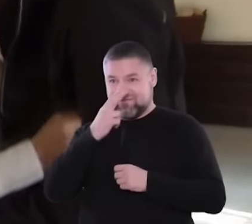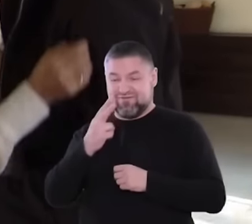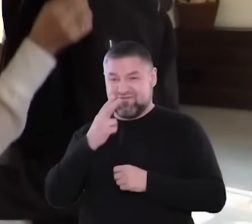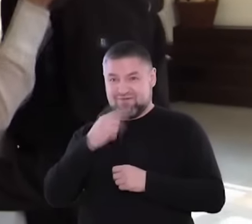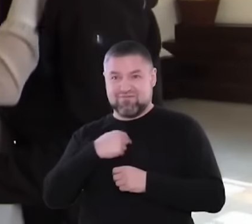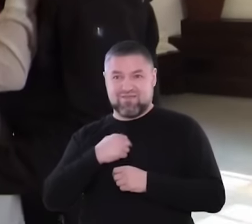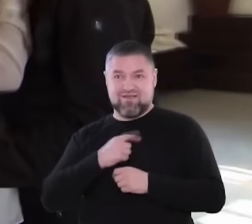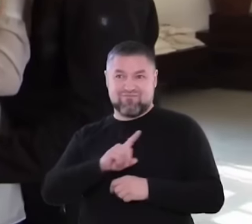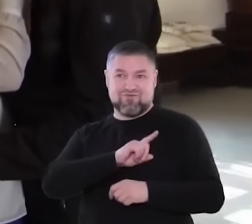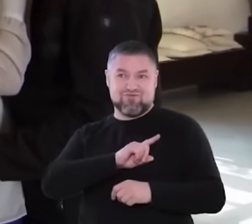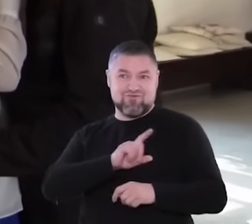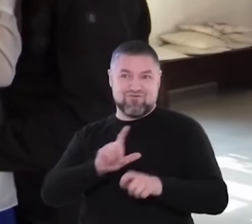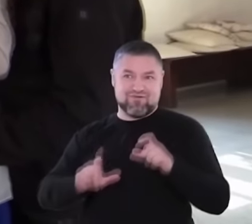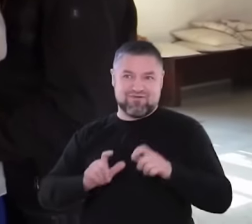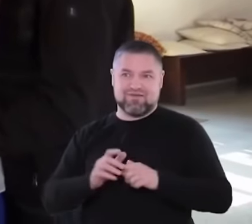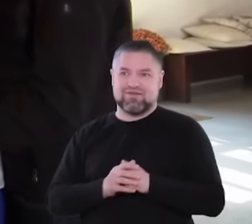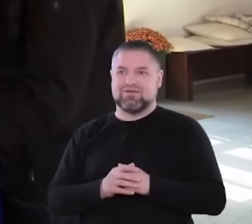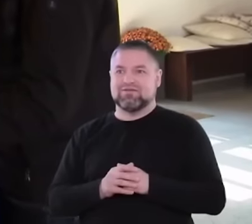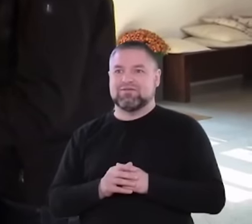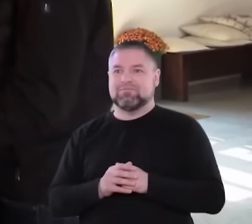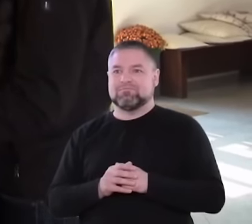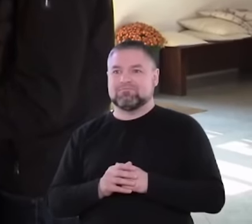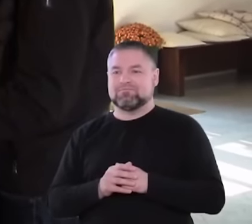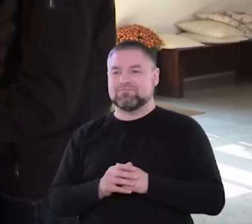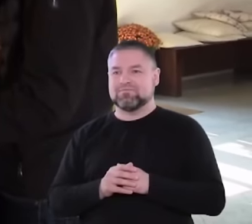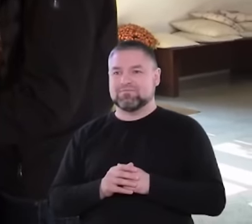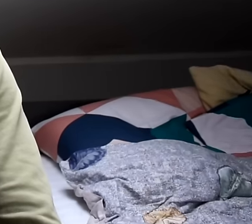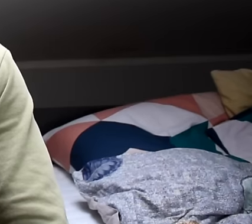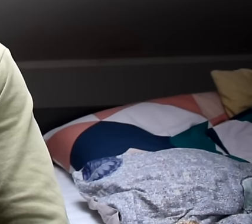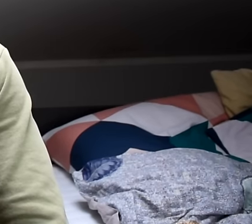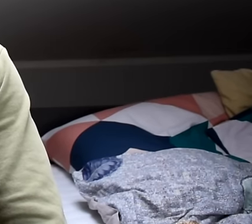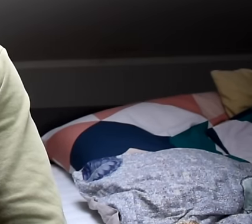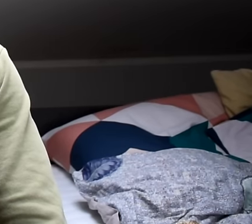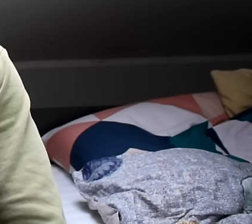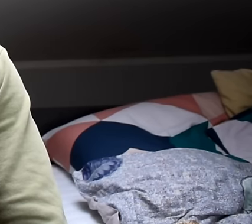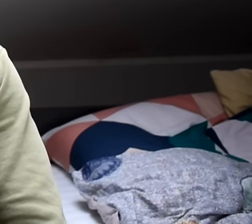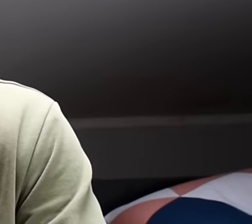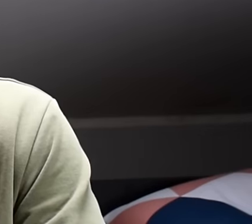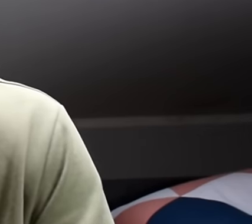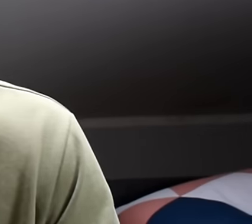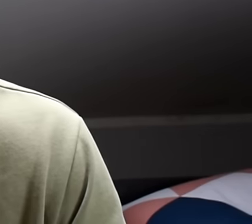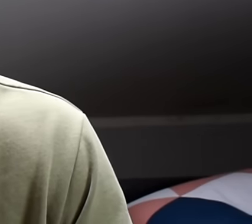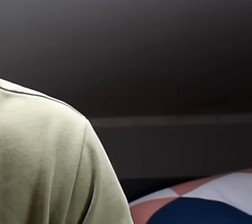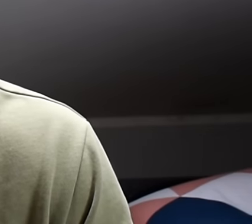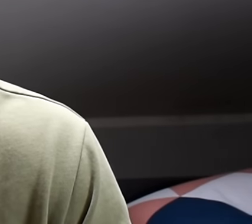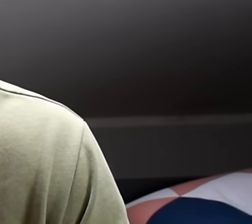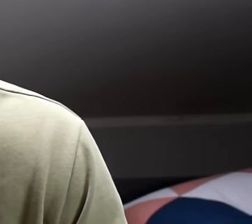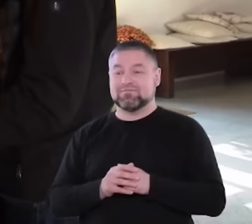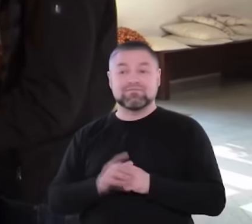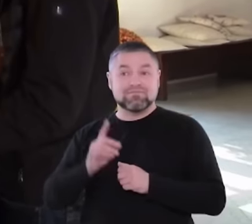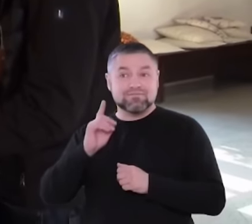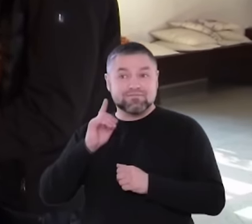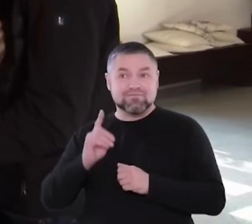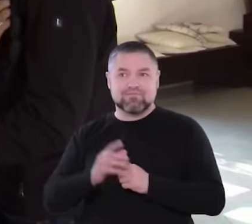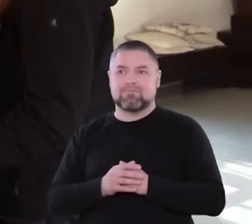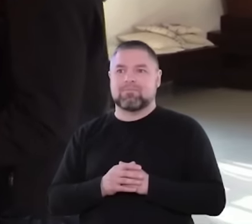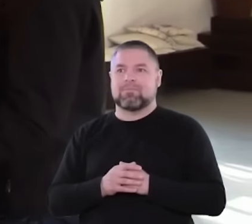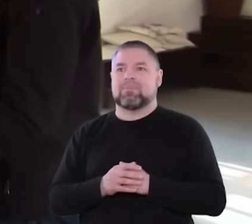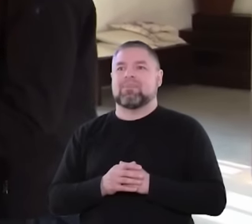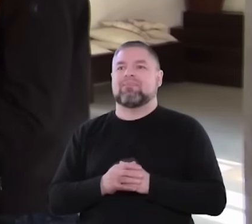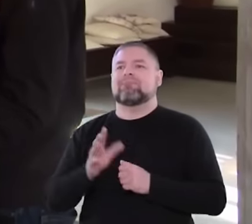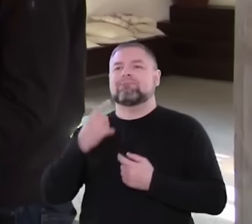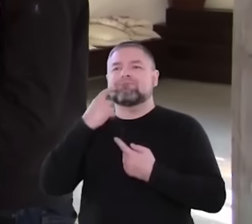pilnuje? Nici z Poznania młodego masażysty. Słucham. Ale zazdrośnić! Zaraz jej chyba wyj***, nie?